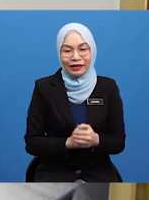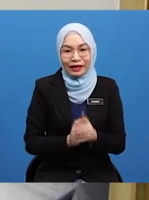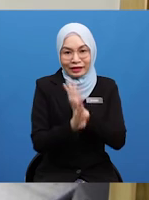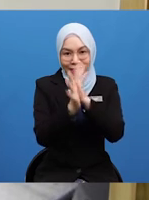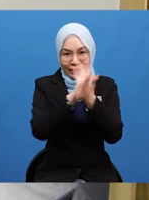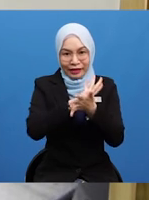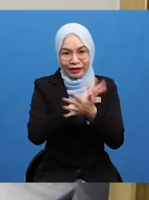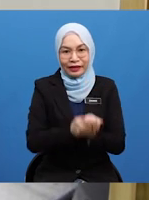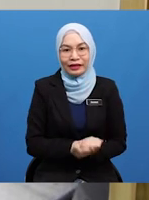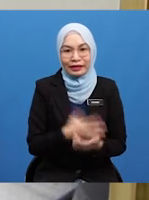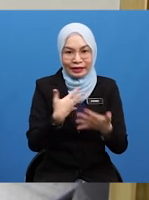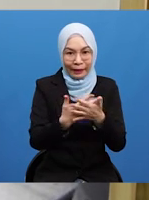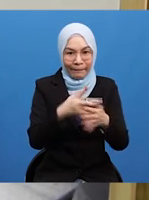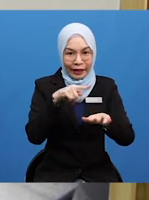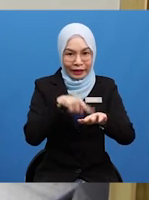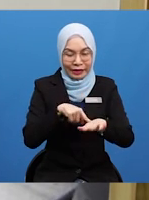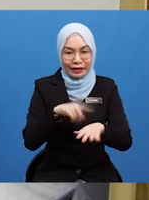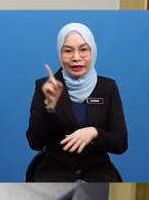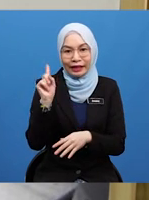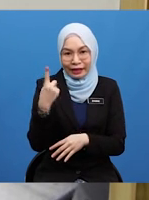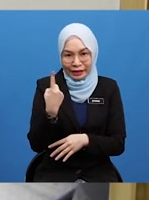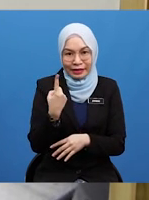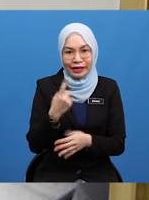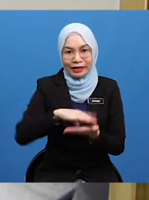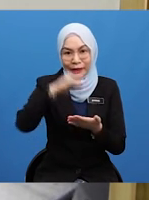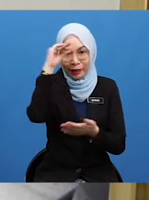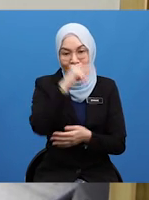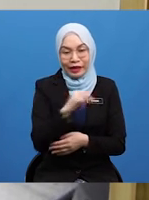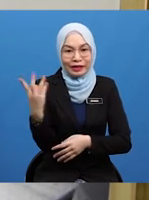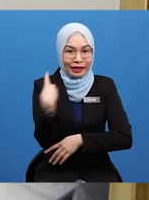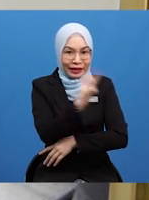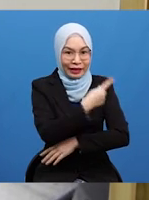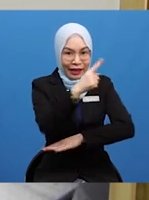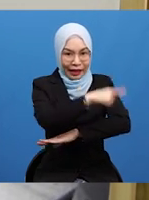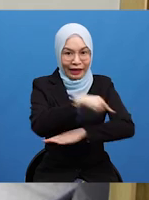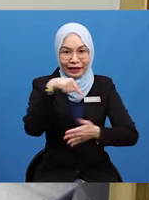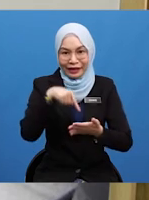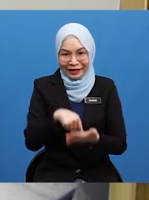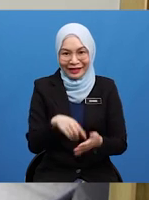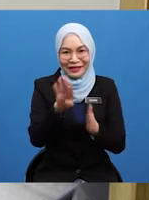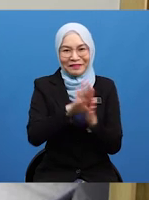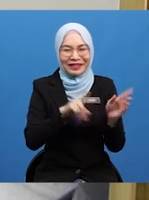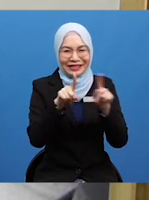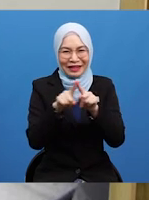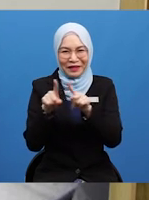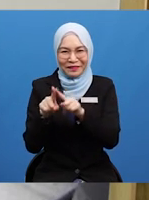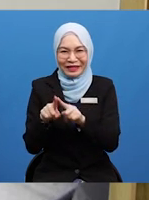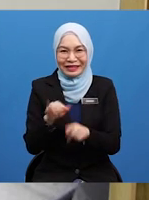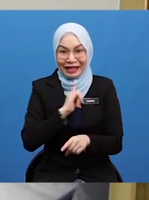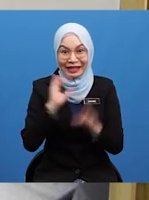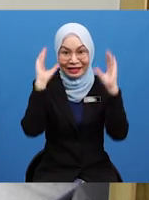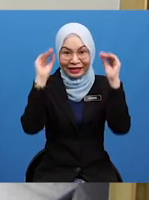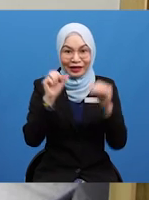Jadi, sampai di sini sahaja pembelajaran kita pada hari ini bersama Cikgu Am. Cikgu